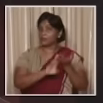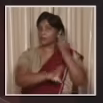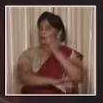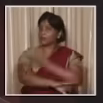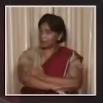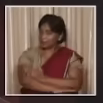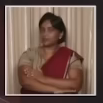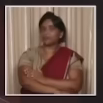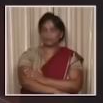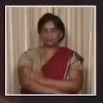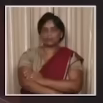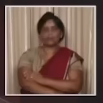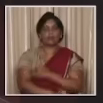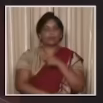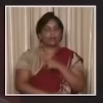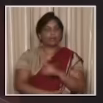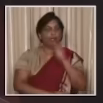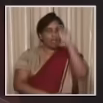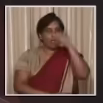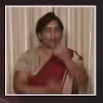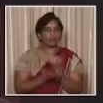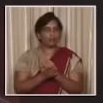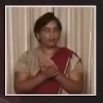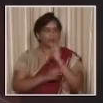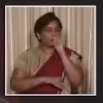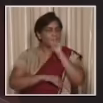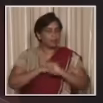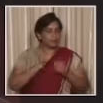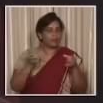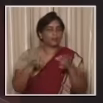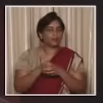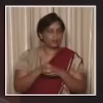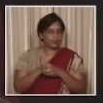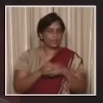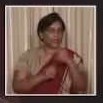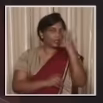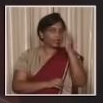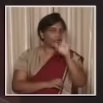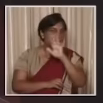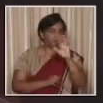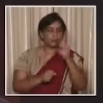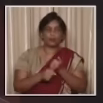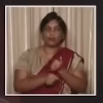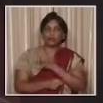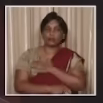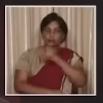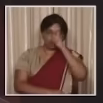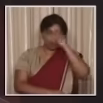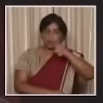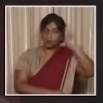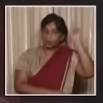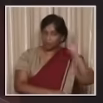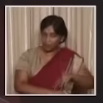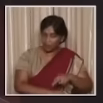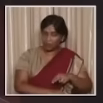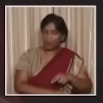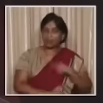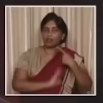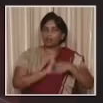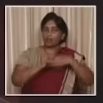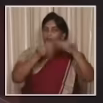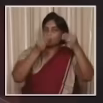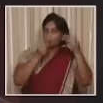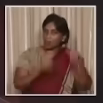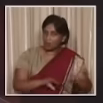සිට මේ අලි පොහොට්ටු කුමන්ත්‍රණය තුළ 2019 ගෝඨාභය මහත්තයව දිනවලා රට